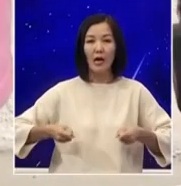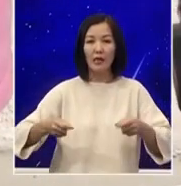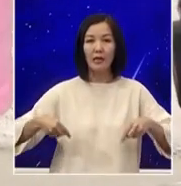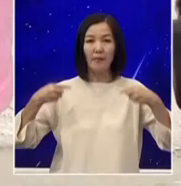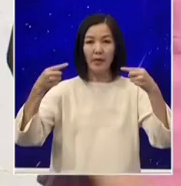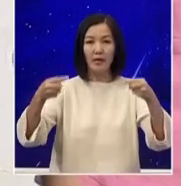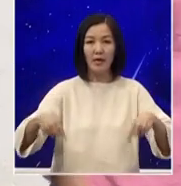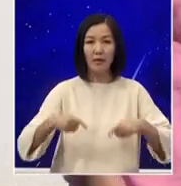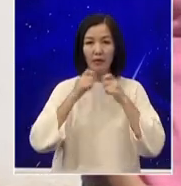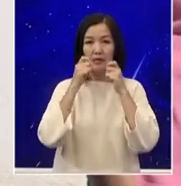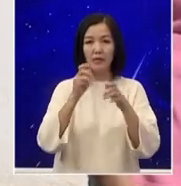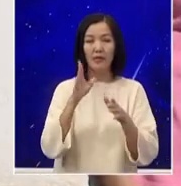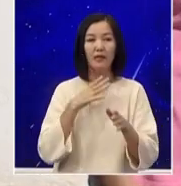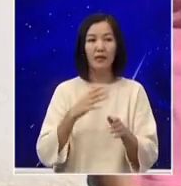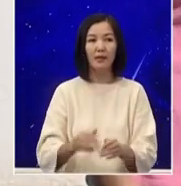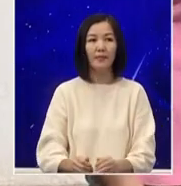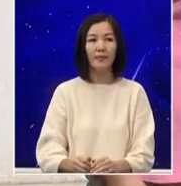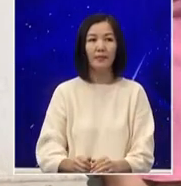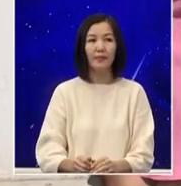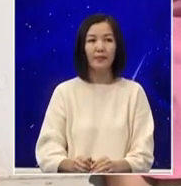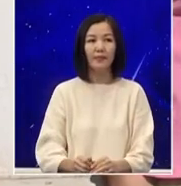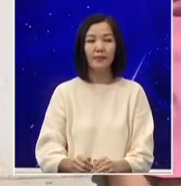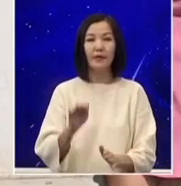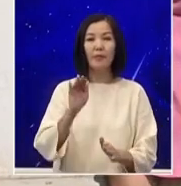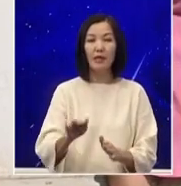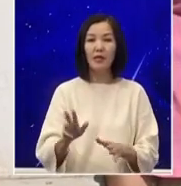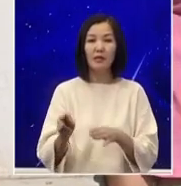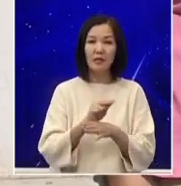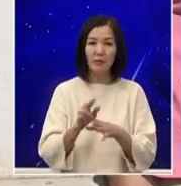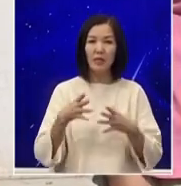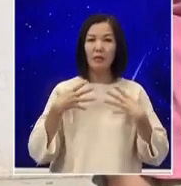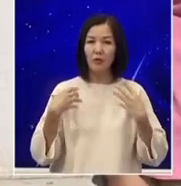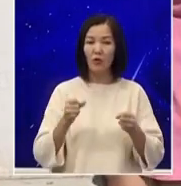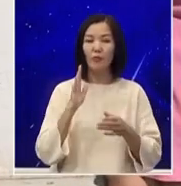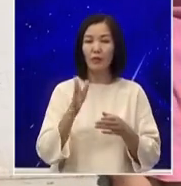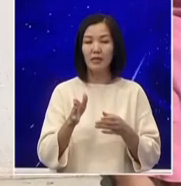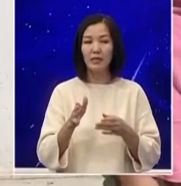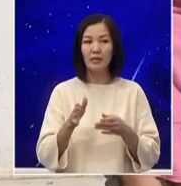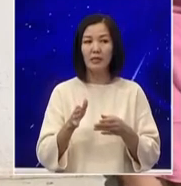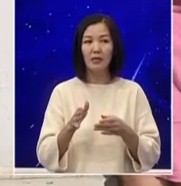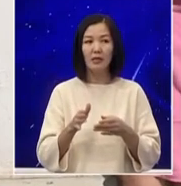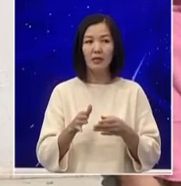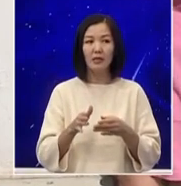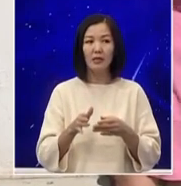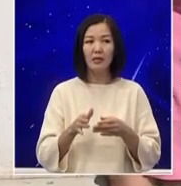барды. Балаңызға Алла тағала шипасын берсін. Мына дүниені жаңағы